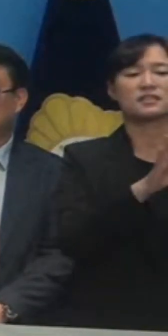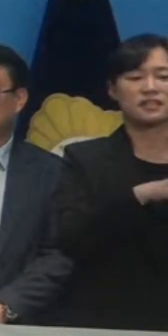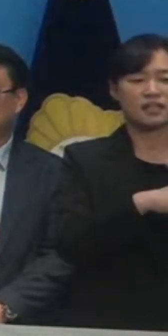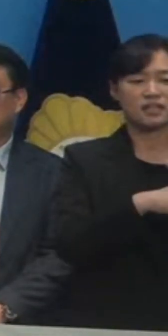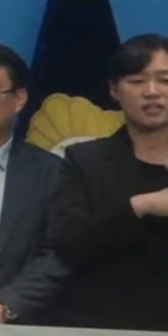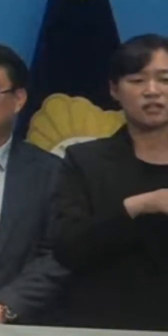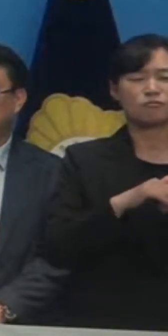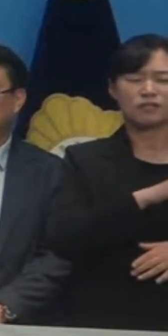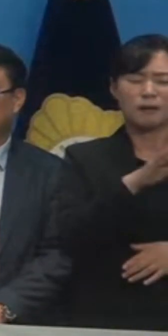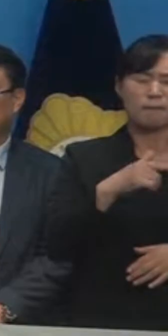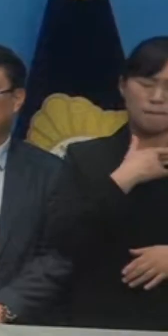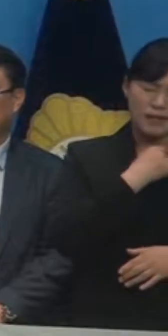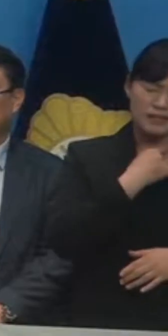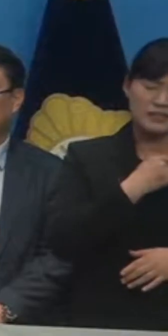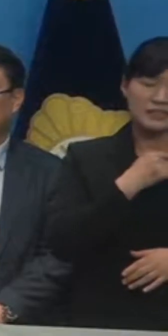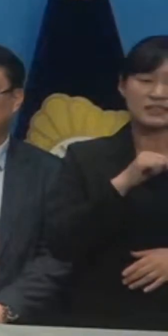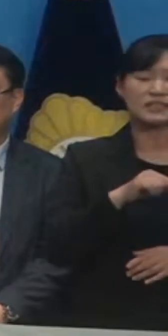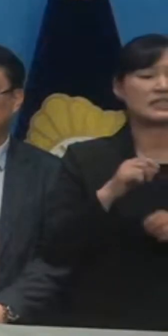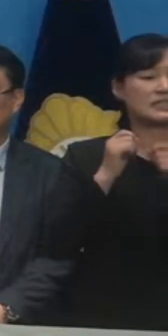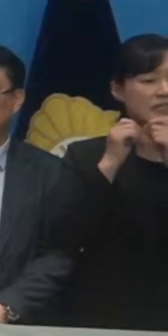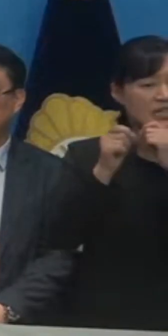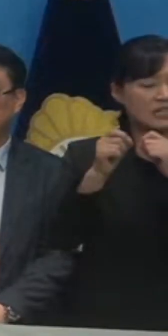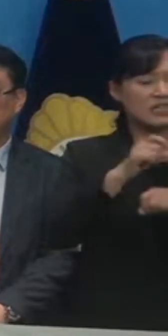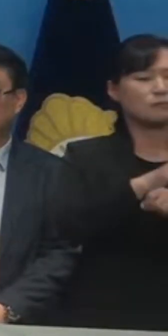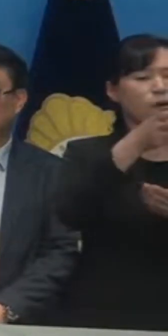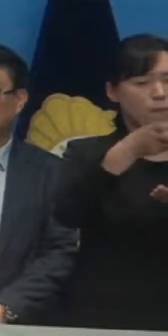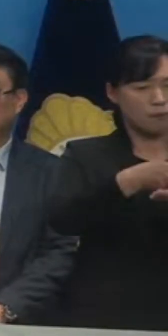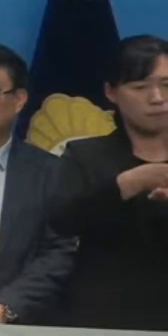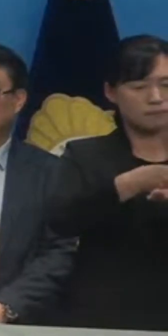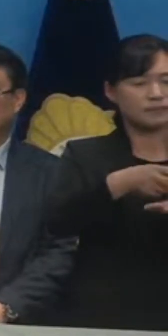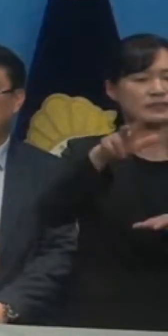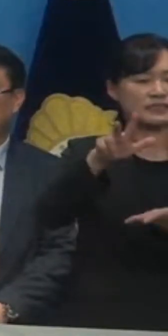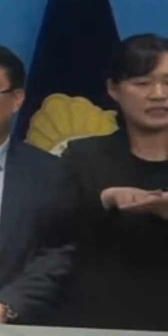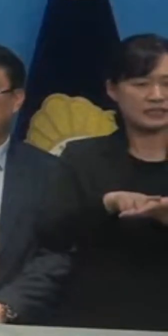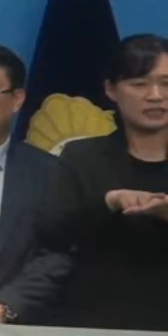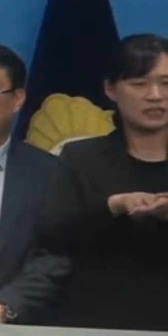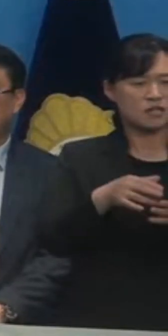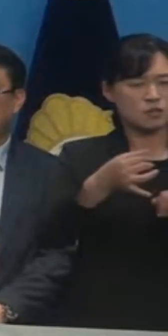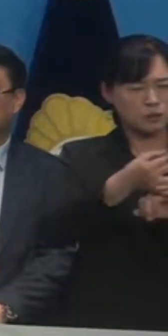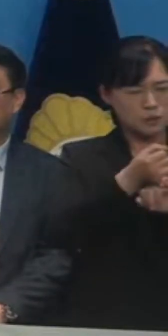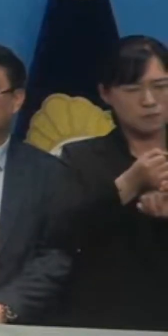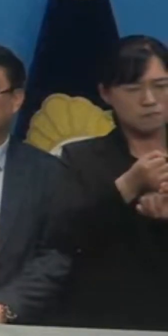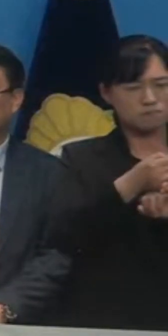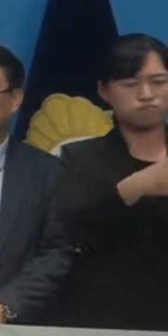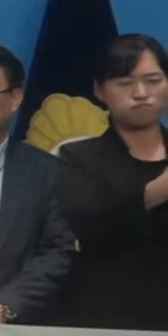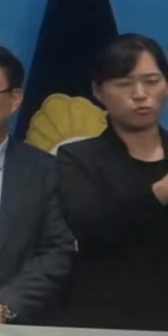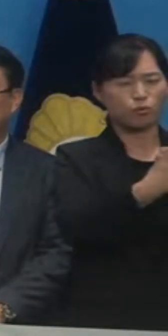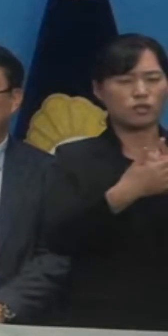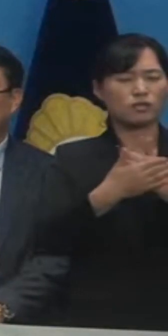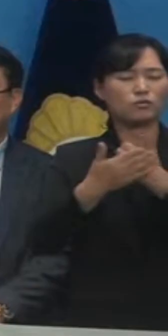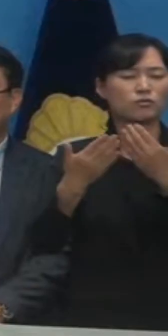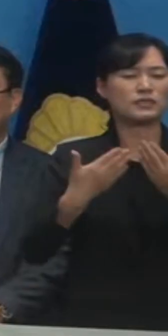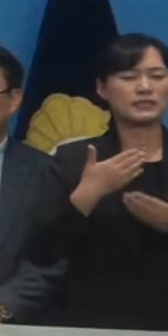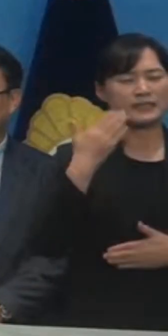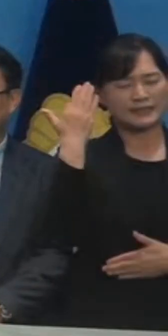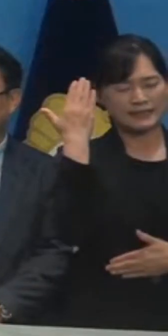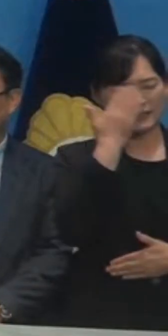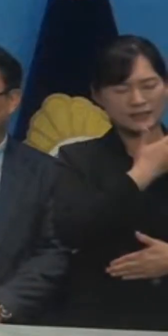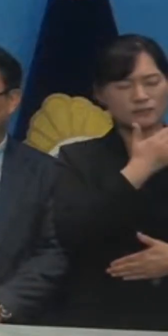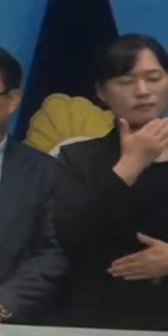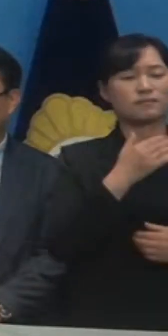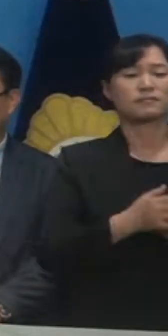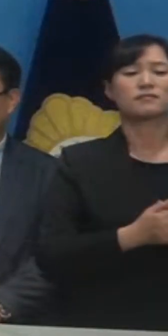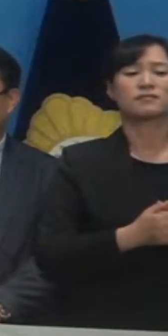우리의 염원과도 같은 이 사기특별법 제정에 분명히 앞장에 서실 정직하고 깨끗한 후보이기